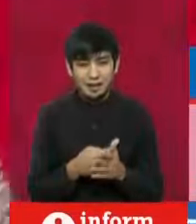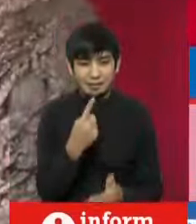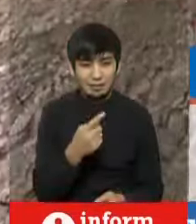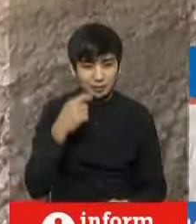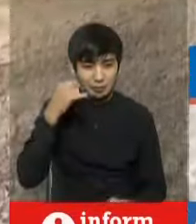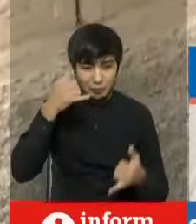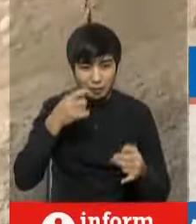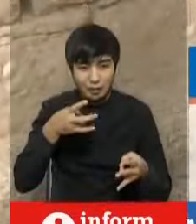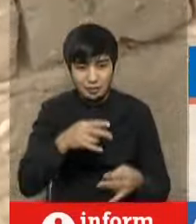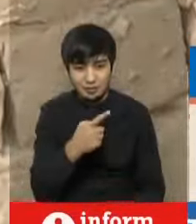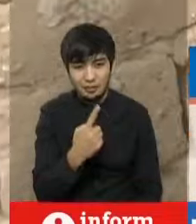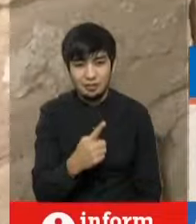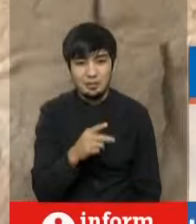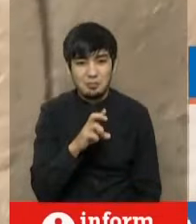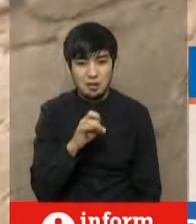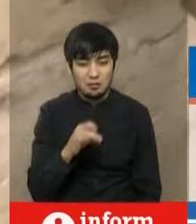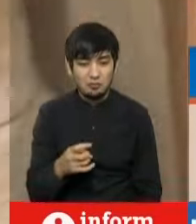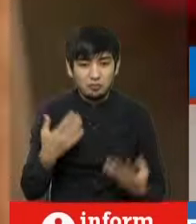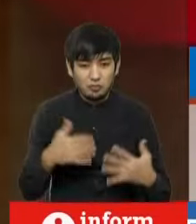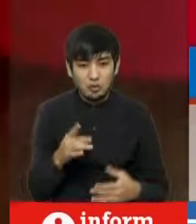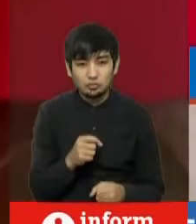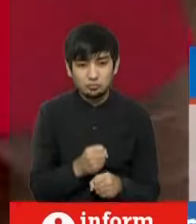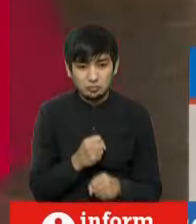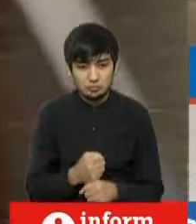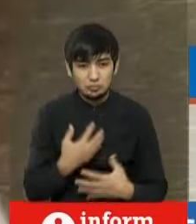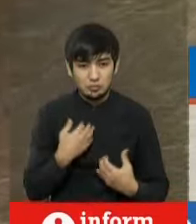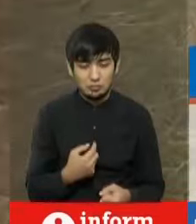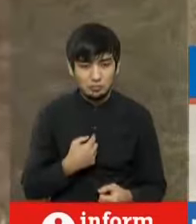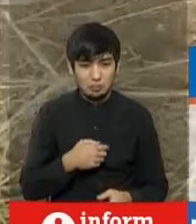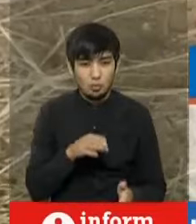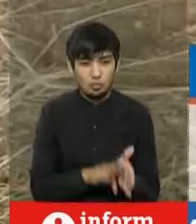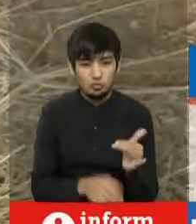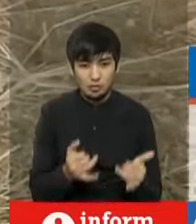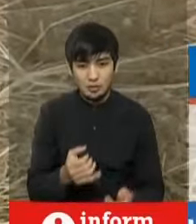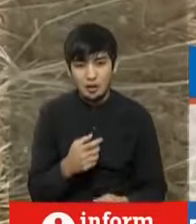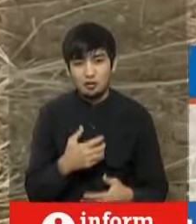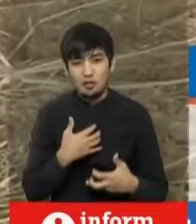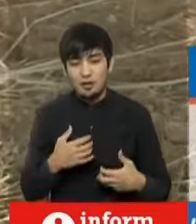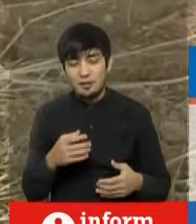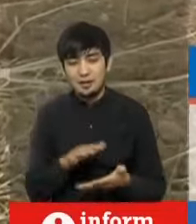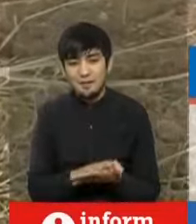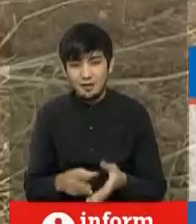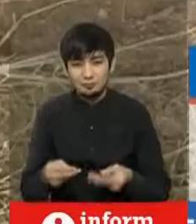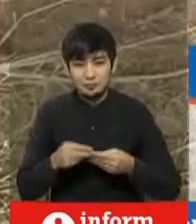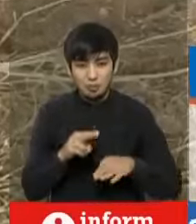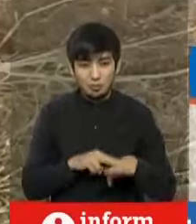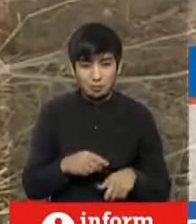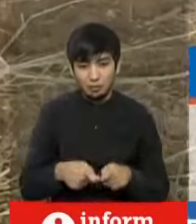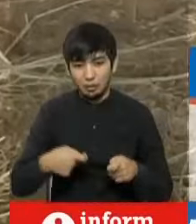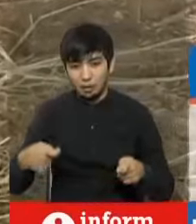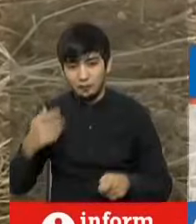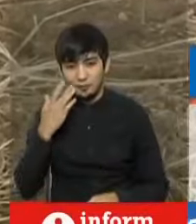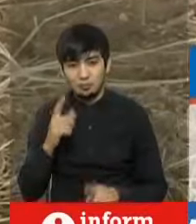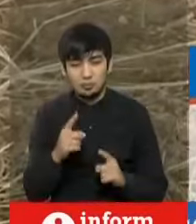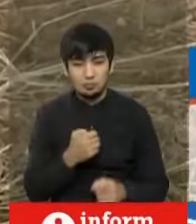қалған келіншек осы оқиғадан кейін денсаулығының нашарлағанын айтады. Ал арызды қабылдаған полиция тергеуді созбалаңға салды